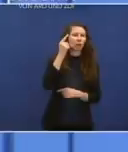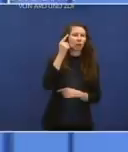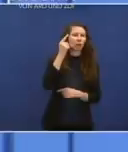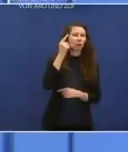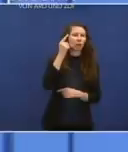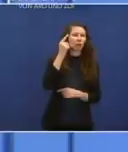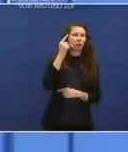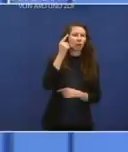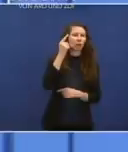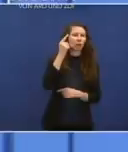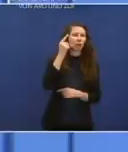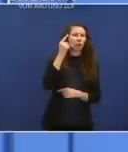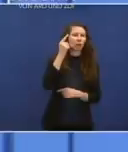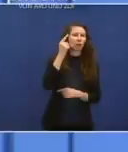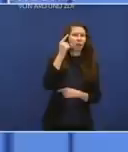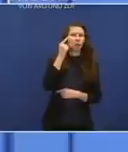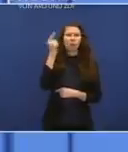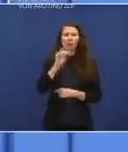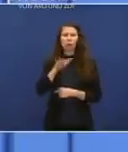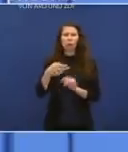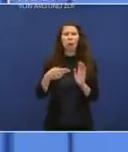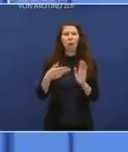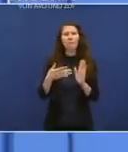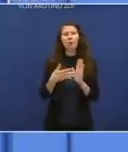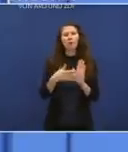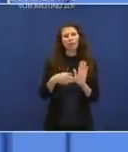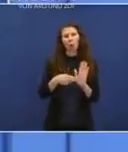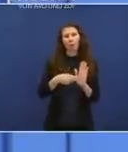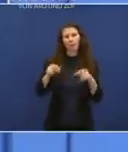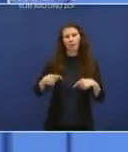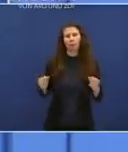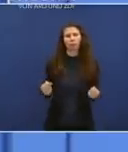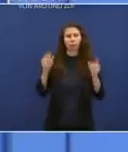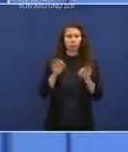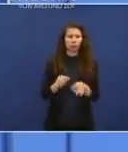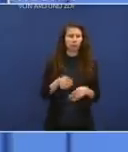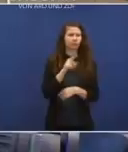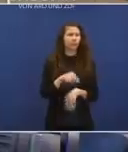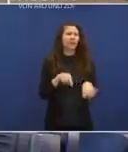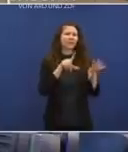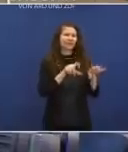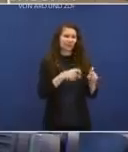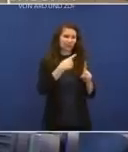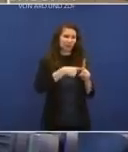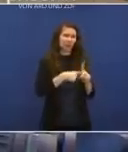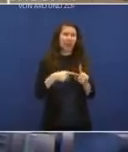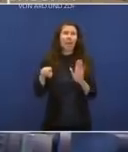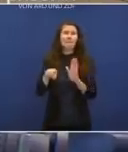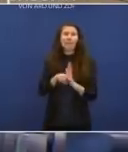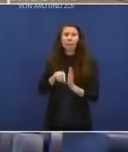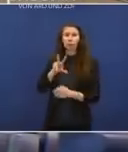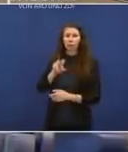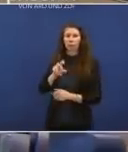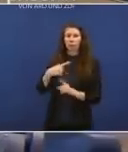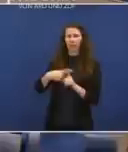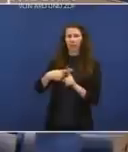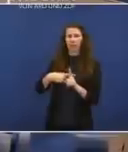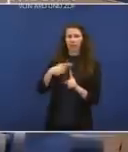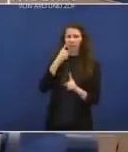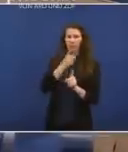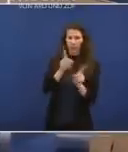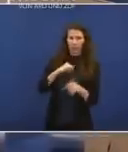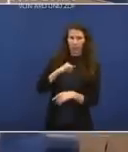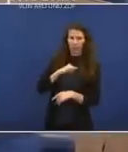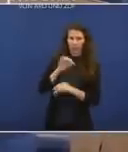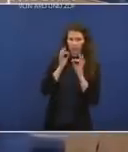müssen. Und sie tun es ja auch, Gott sei Dank. Hey, 70 Grad und minus 30 Grad für die, die auch an diesen Details interessiert sind. Plus allerdings